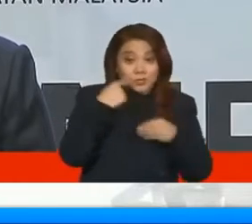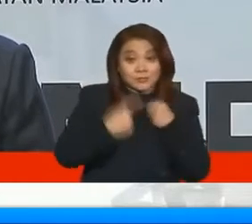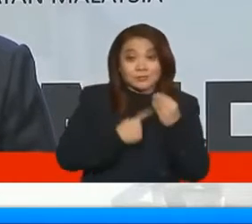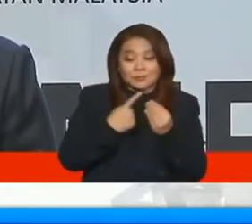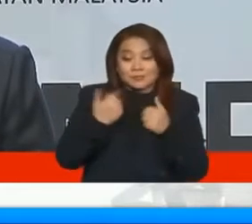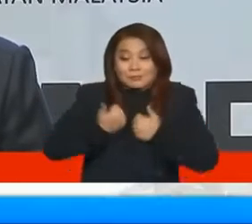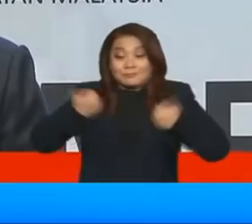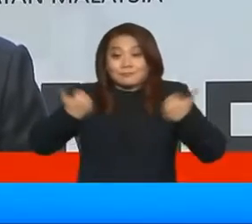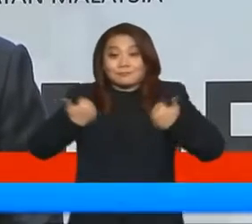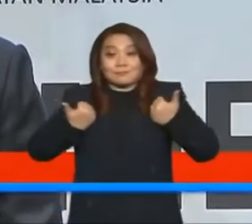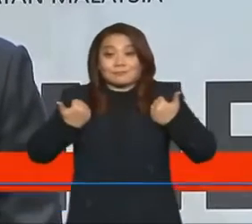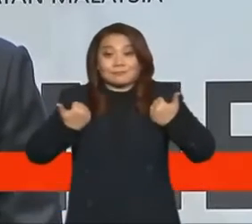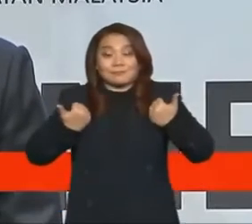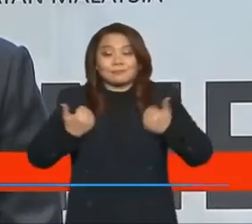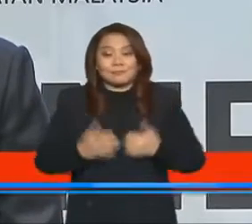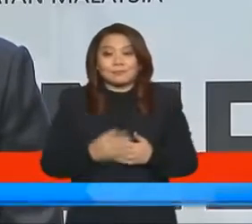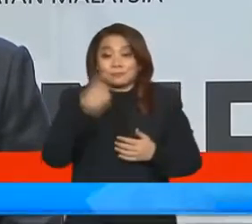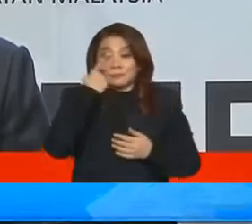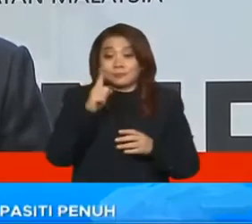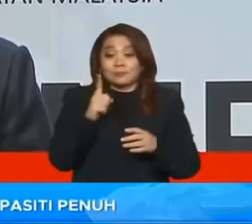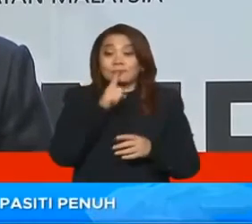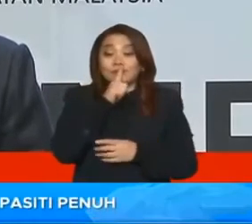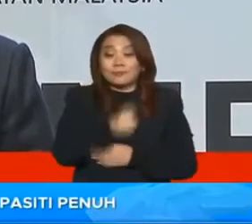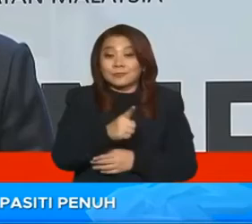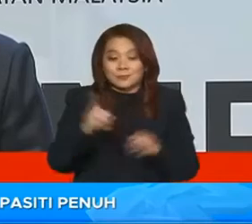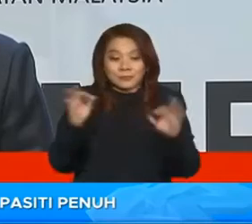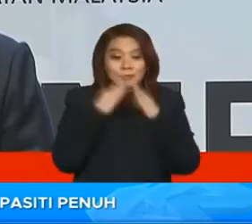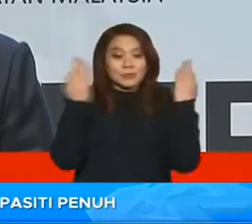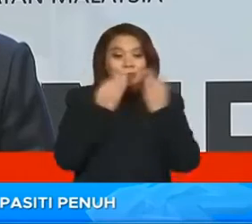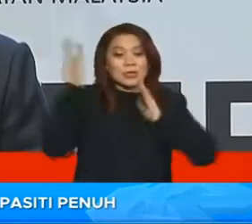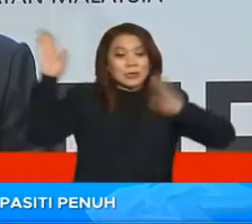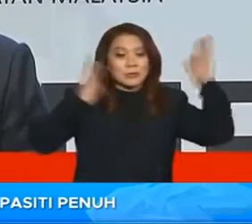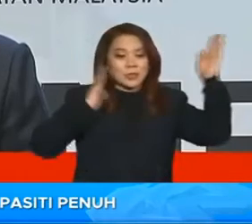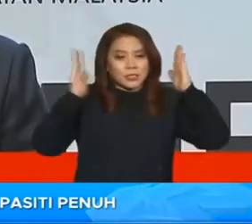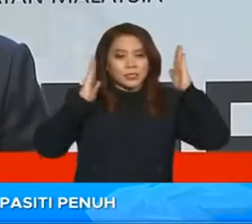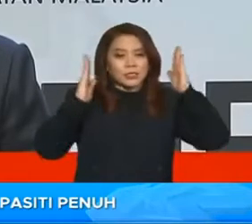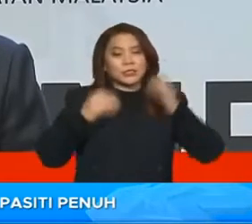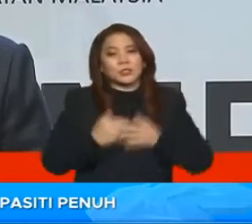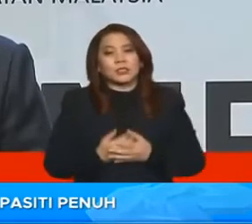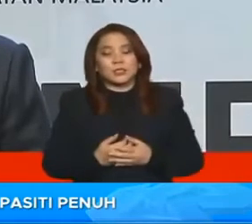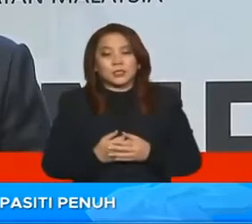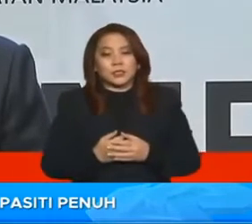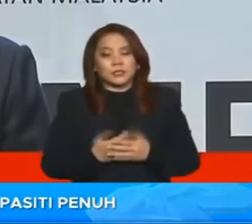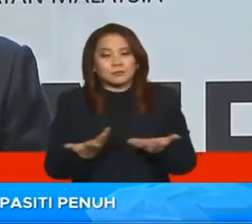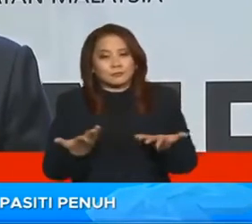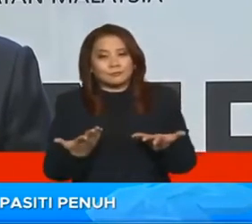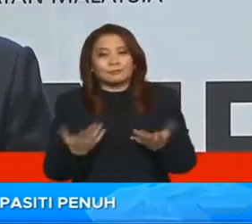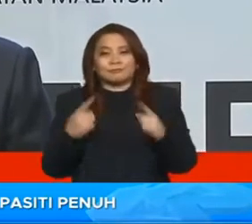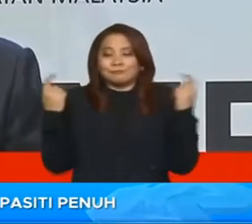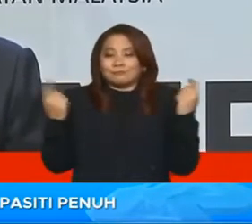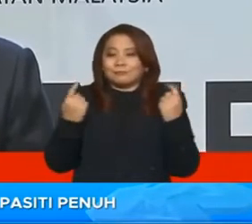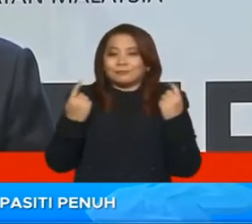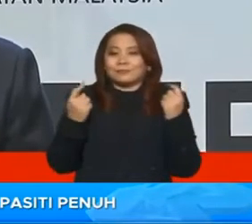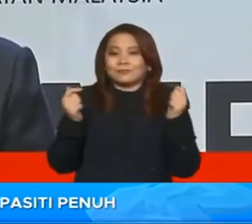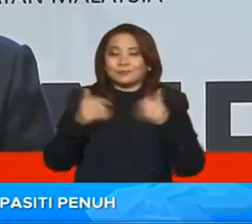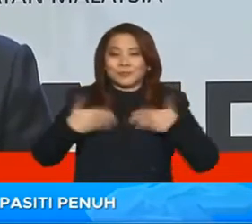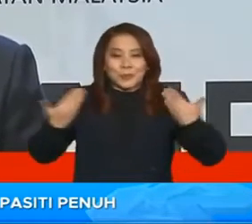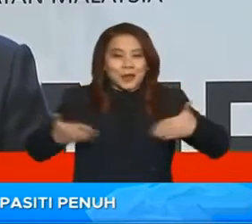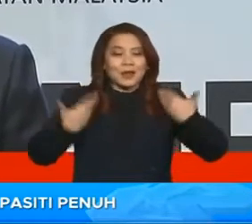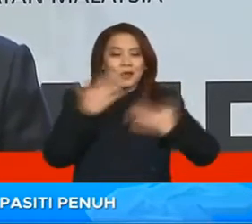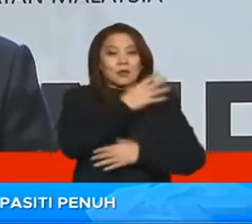Hari Raya bagi memastikan keluarga Malaysia menyambutnya dalam keadaan yang meriah dan